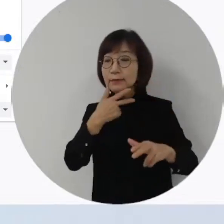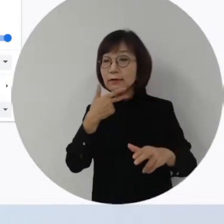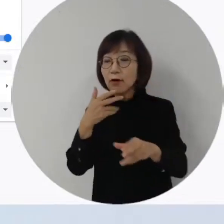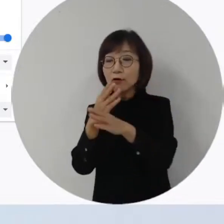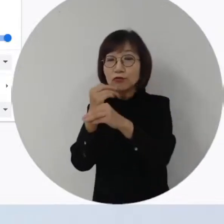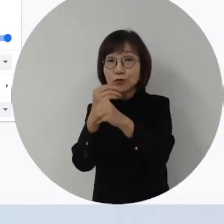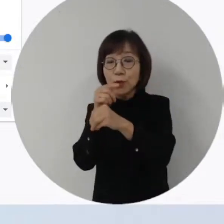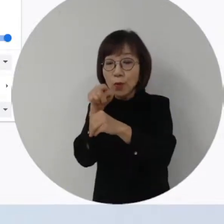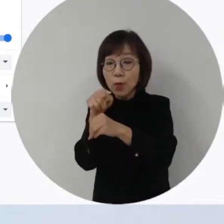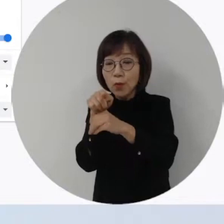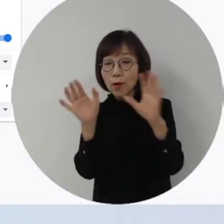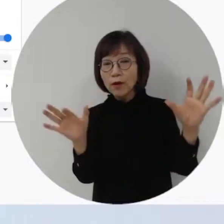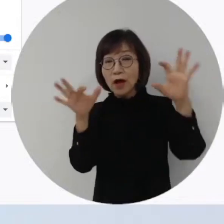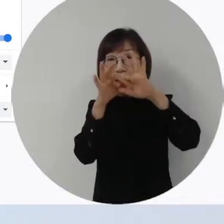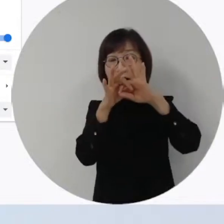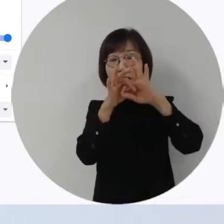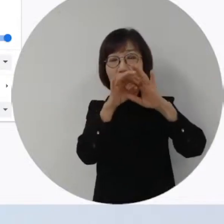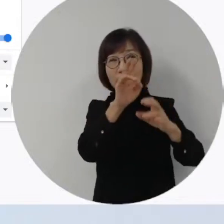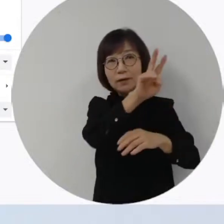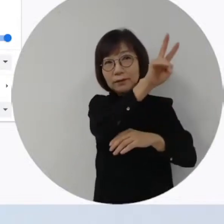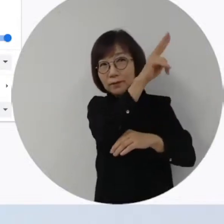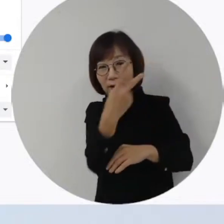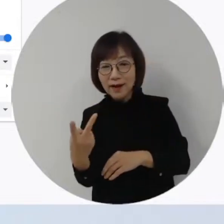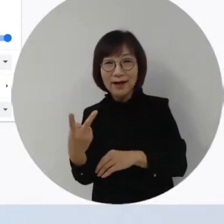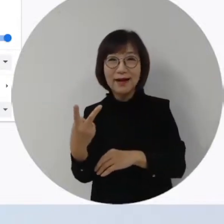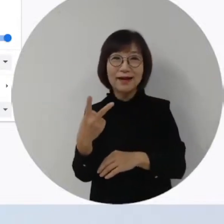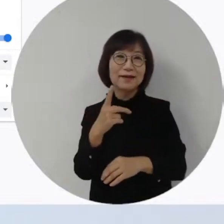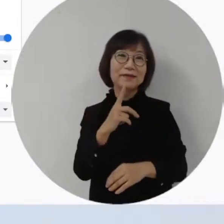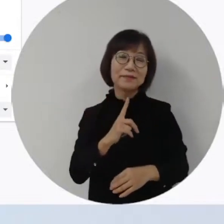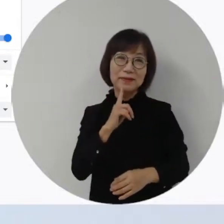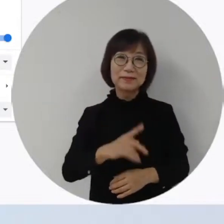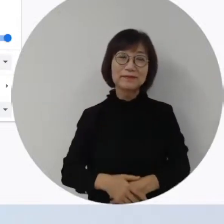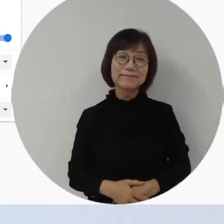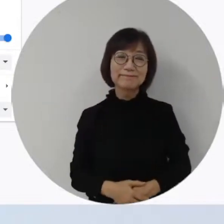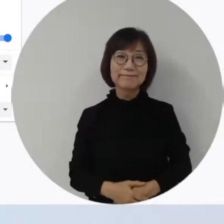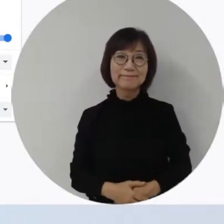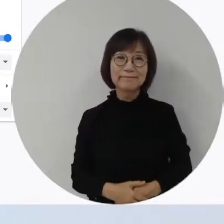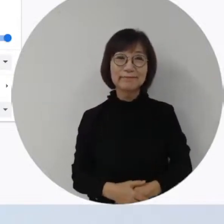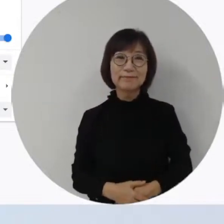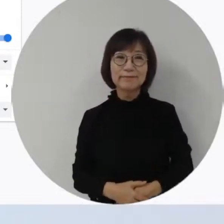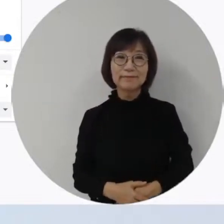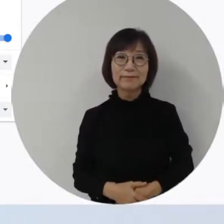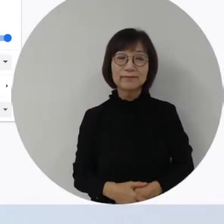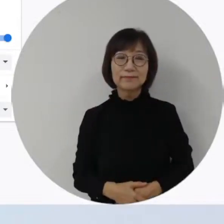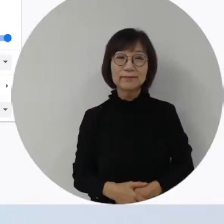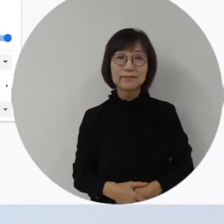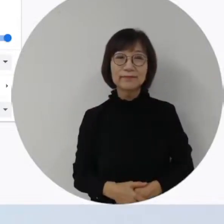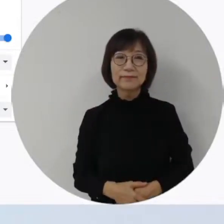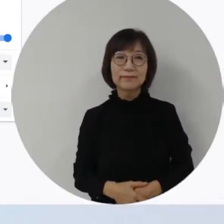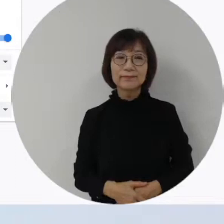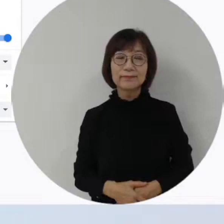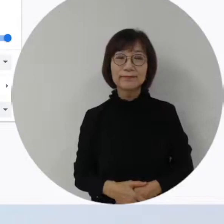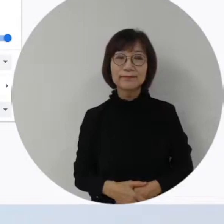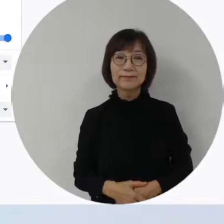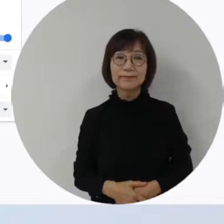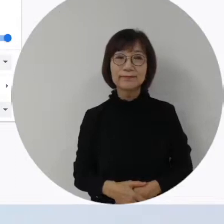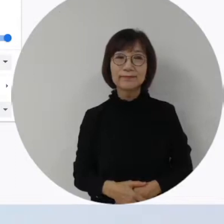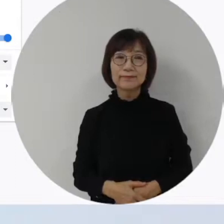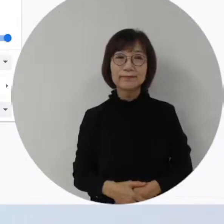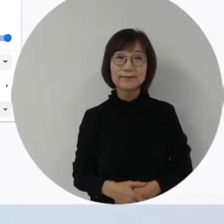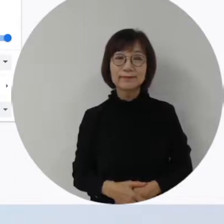나는 다른 사이트, 네이버나 뭐 다음 요런 사이트로 이동하게 할 거예요. 크롬 브라우저를 실행을 했을